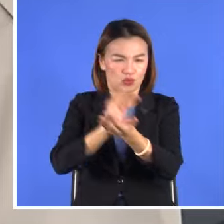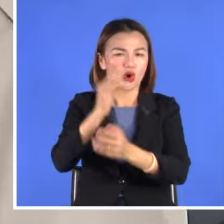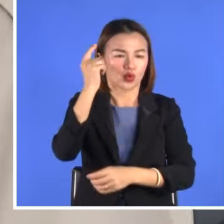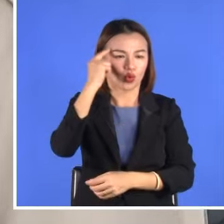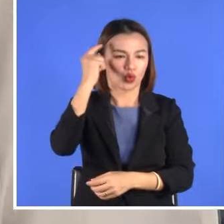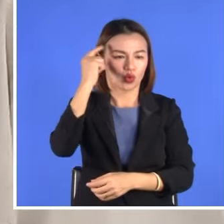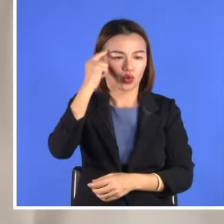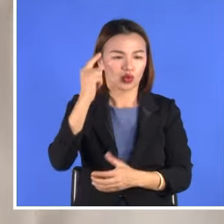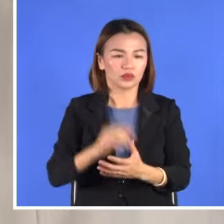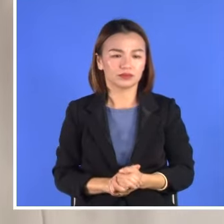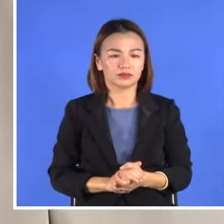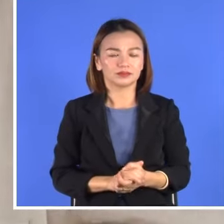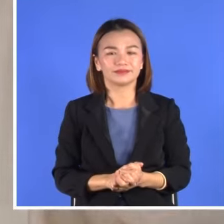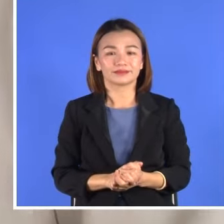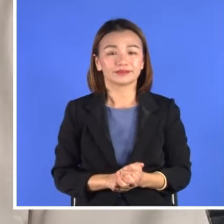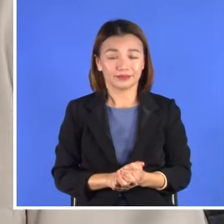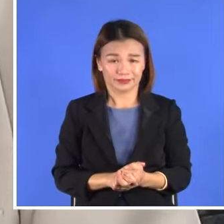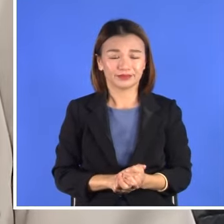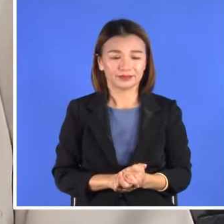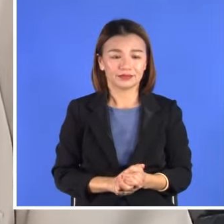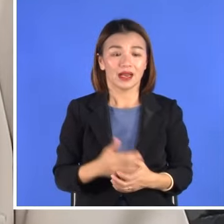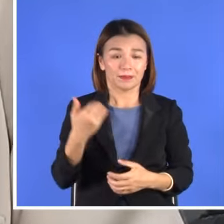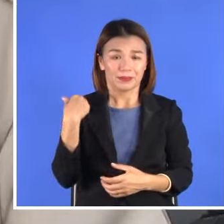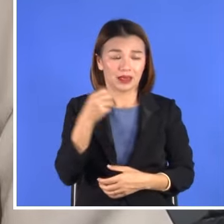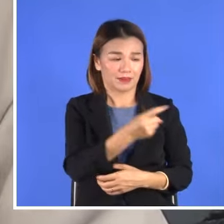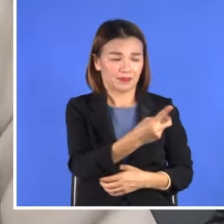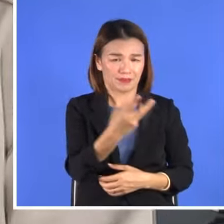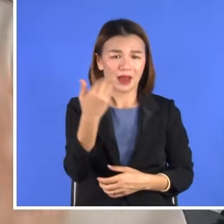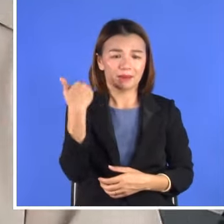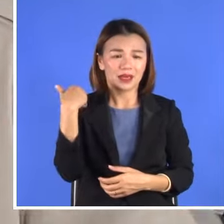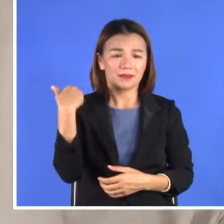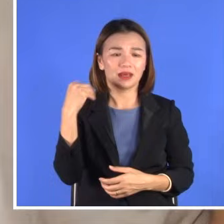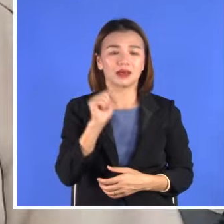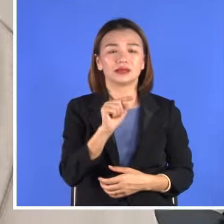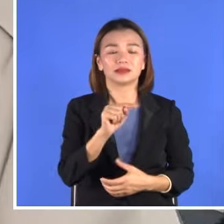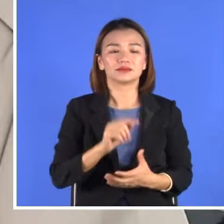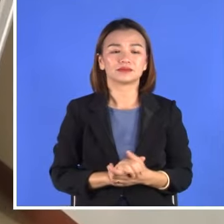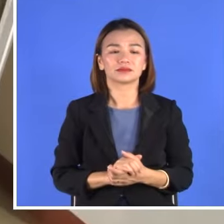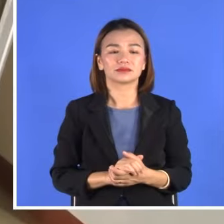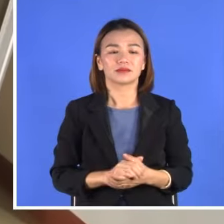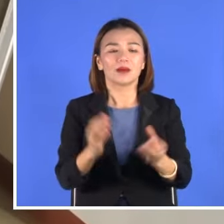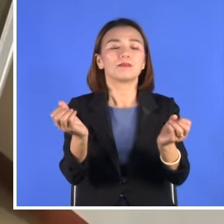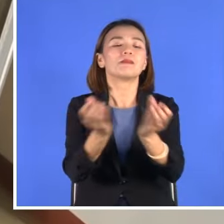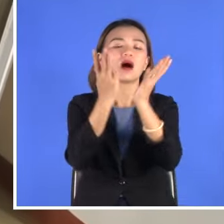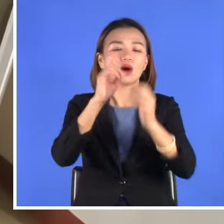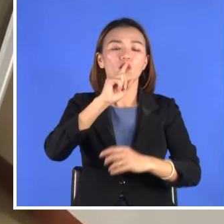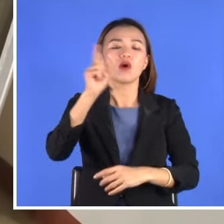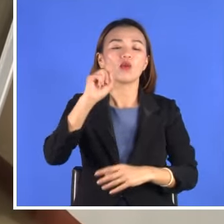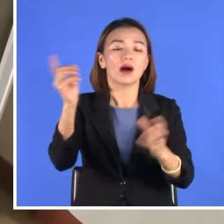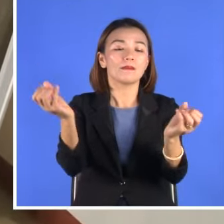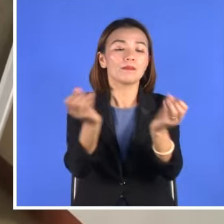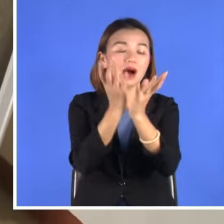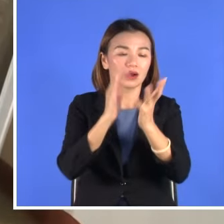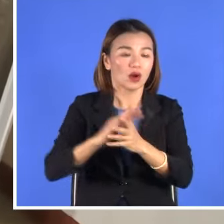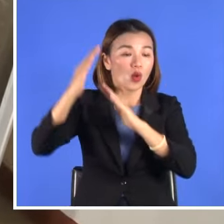อกานมาพักมาเอาอีกมั้ยยังเหลืออยู่อีกนะคะคือคือก็ประชดนั่นแหละแล้วก็ส่วนหนึ่งก็ยังคงมีความ